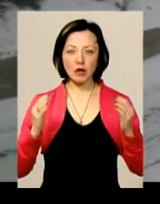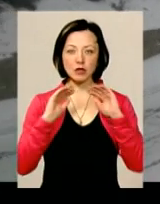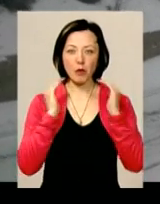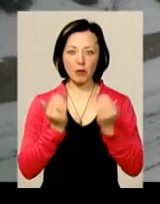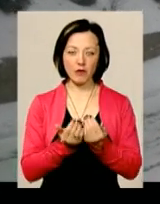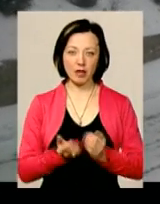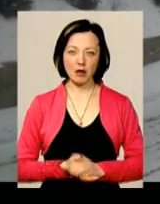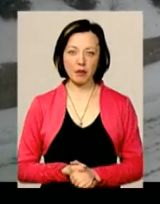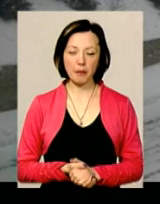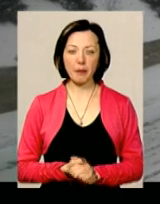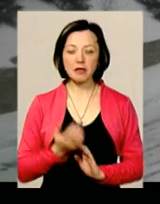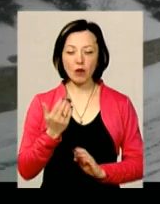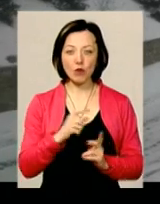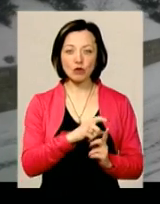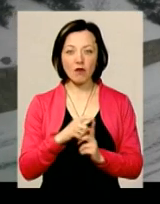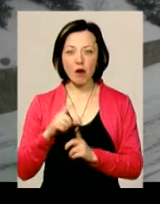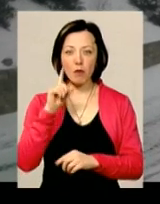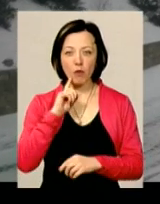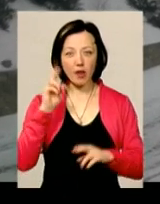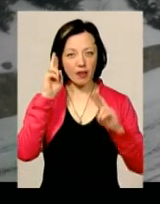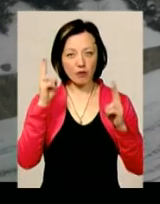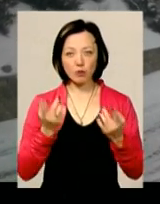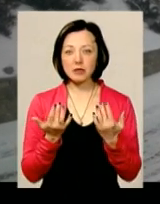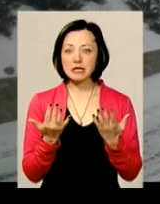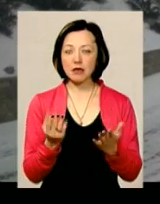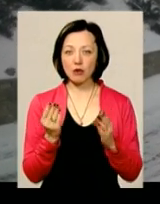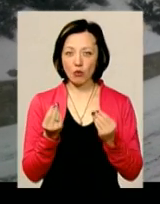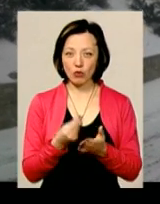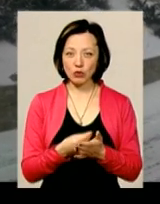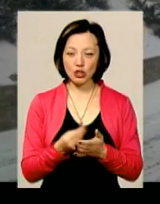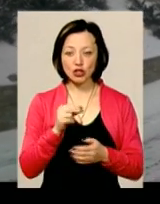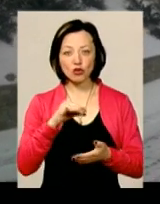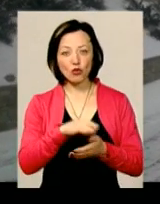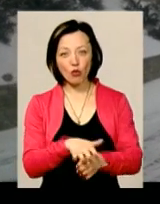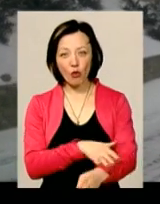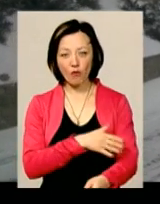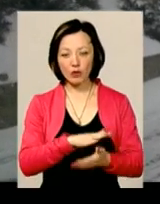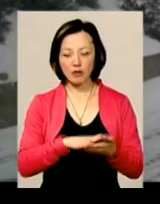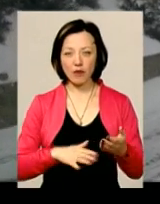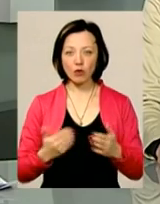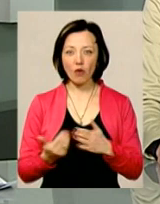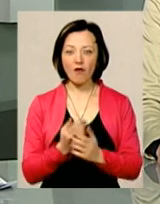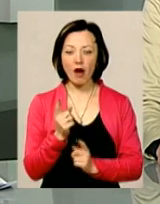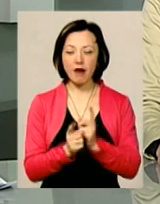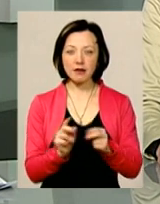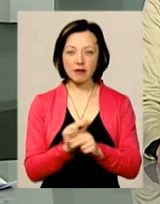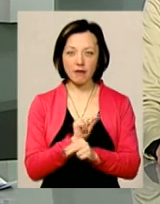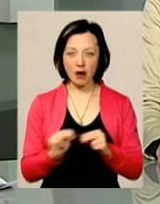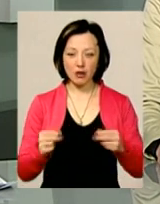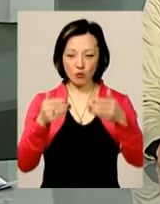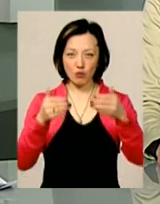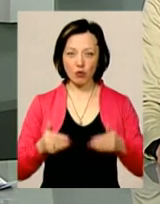Олександр Заремба. За його словами, поки невідомо, скільки коштуватиме і чи довго триватиме нова реставрація муру. На